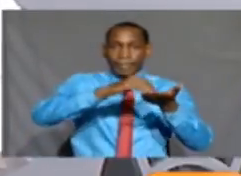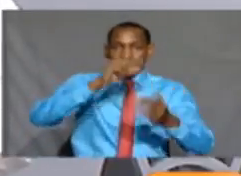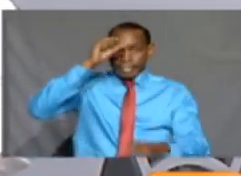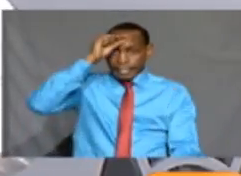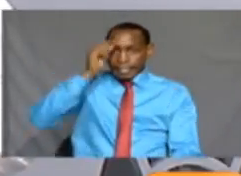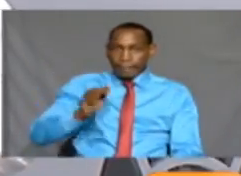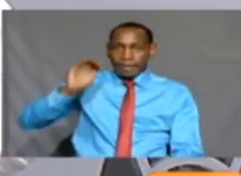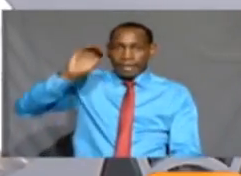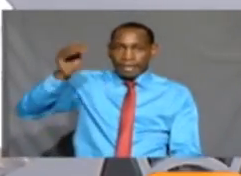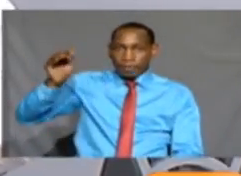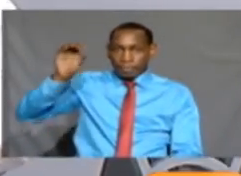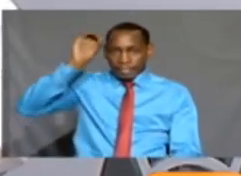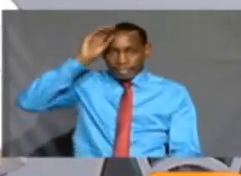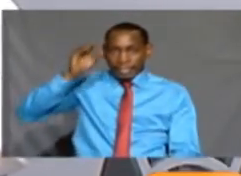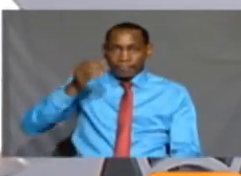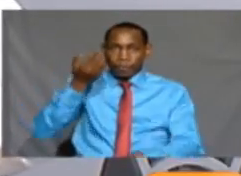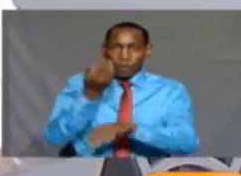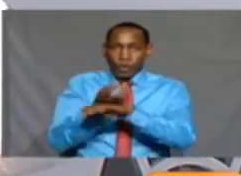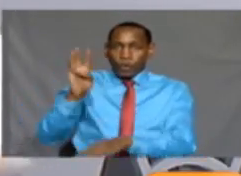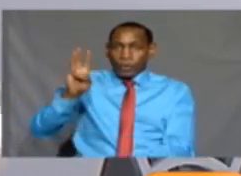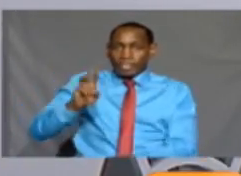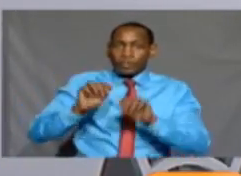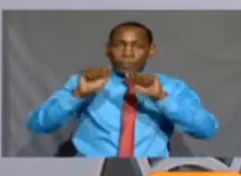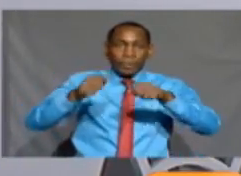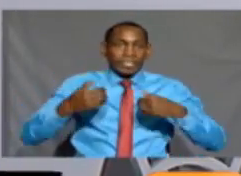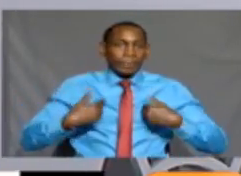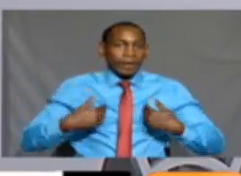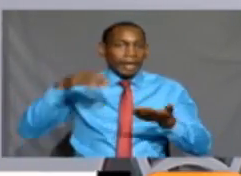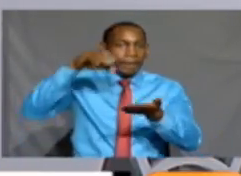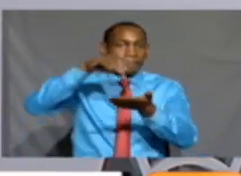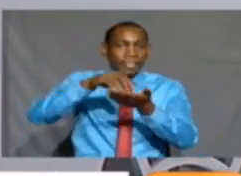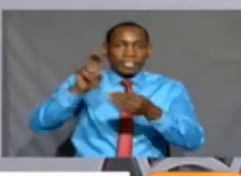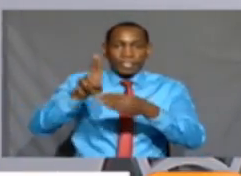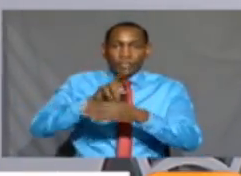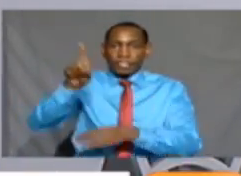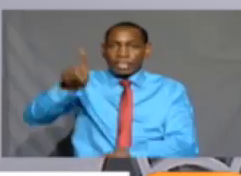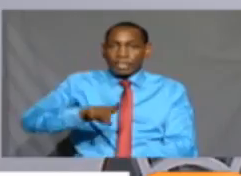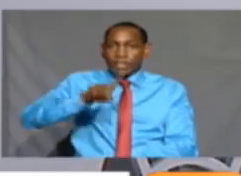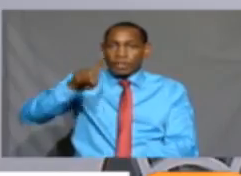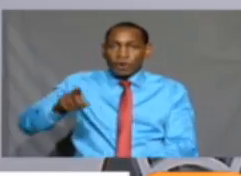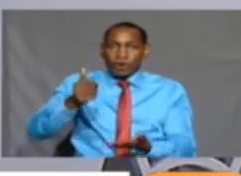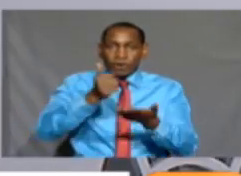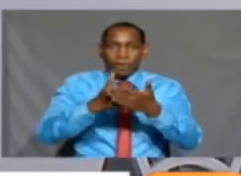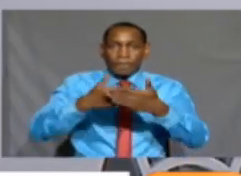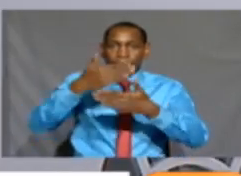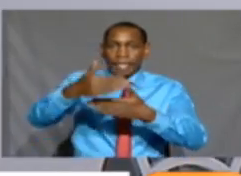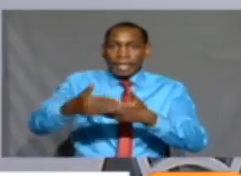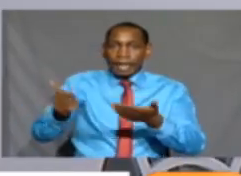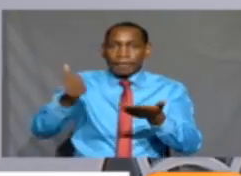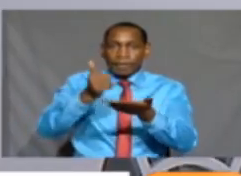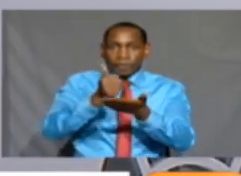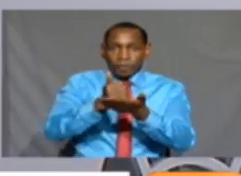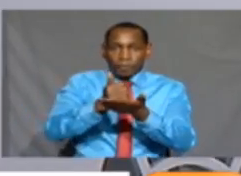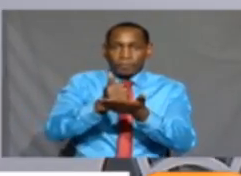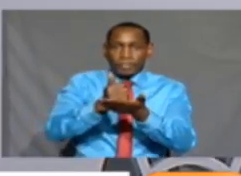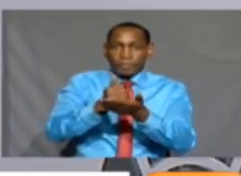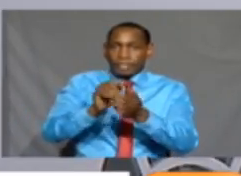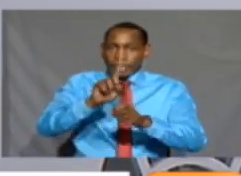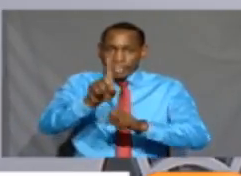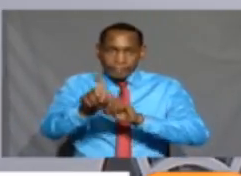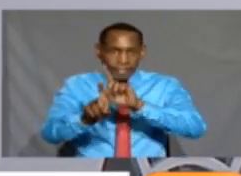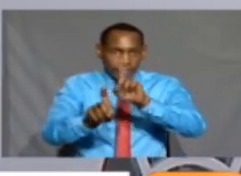Gavana wa kaunti ya Kiambu Ferdinand Waititu huenda akakabiliwa na mashtaka ya utumizi mbaya mamlaka baada ya ofisi yake